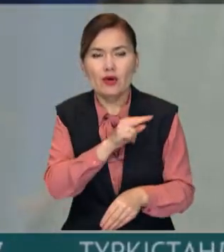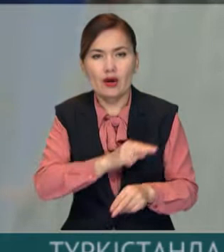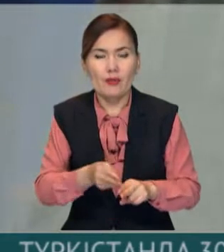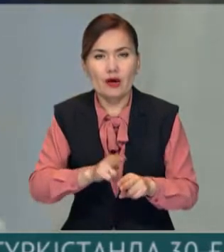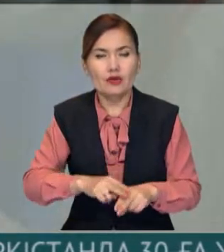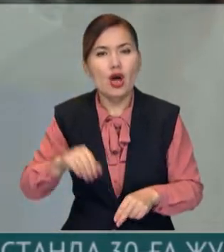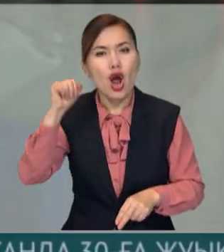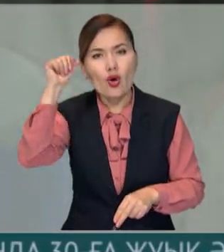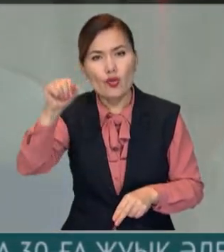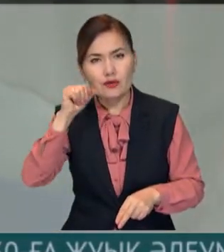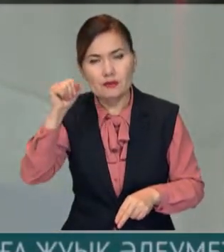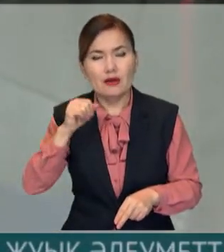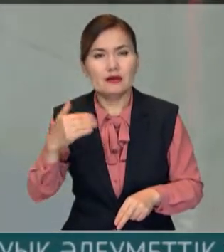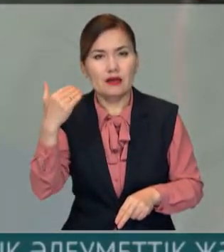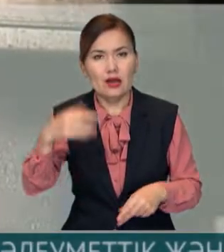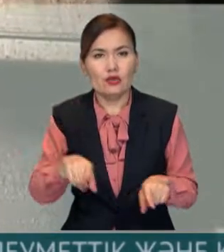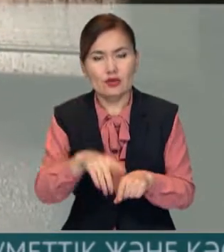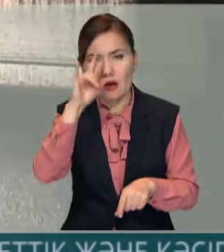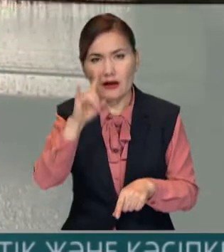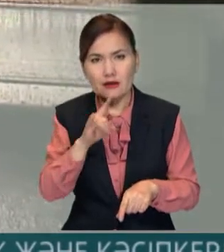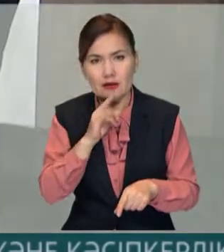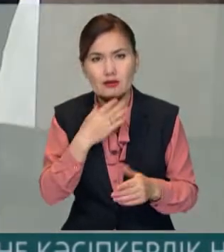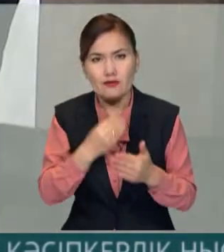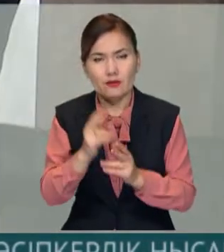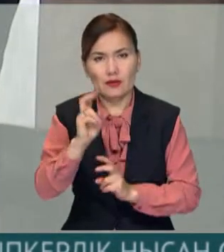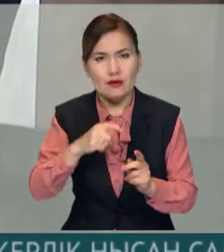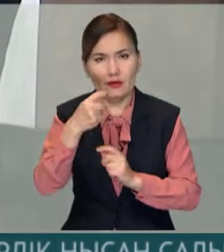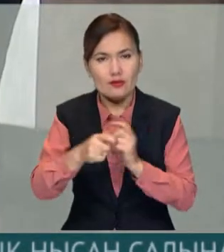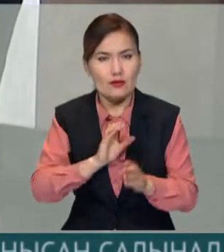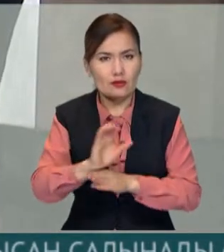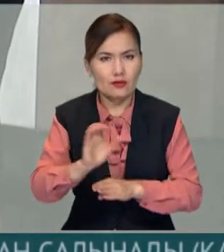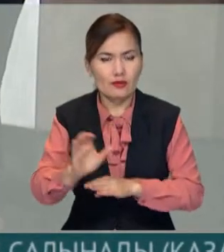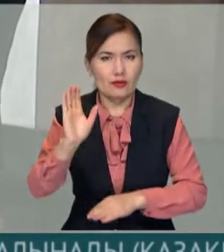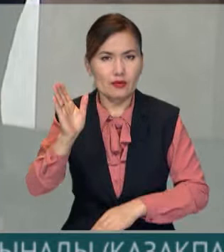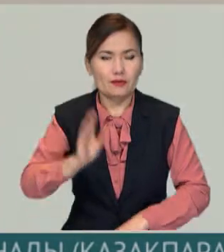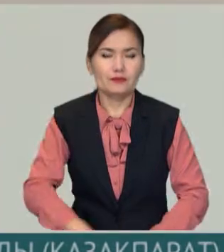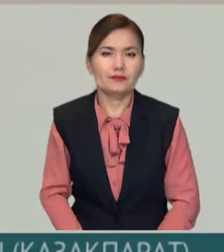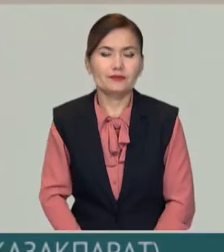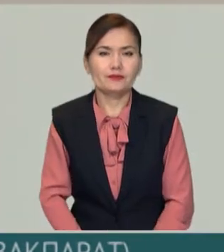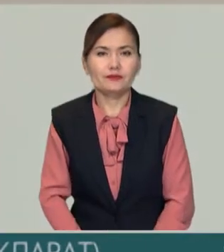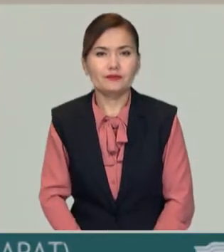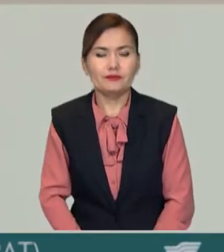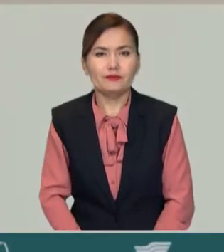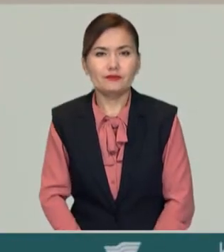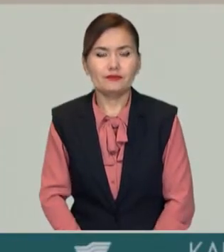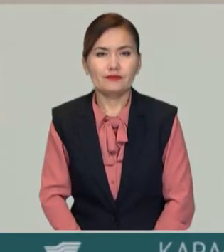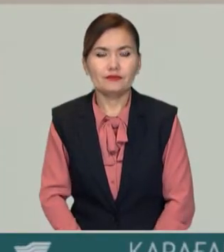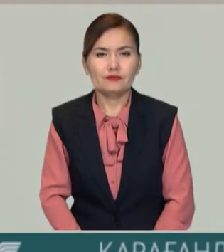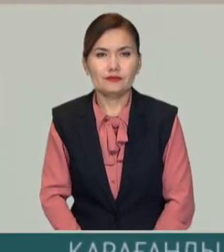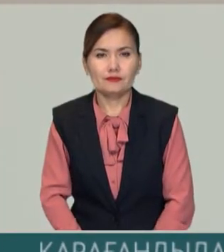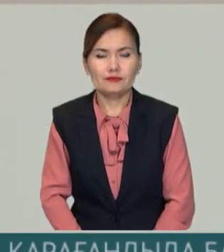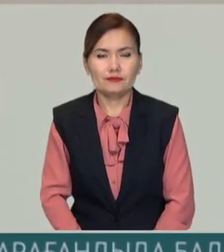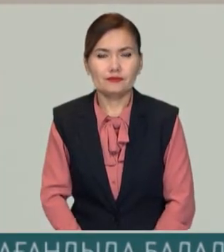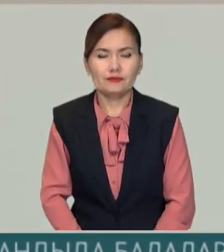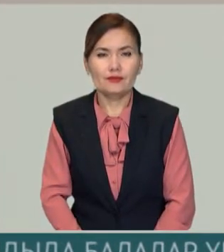өз өнімдерін Өзбекстанға ұсынып көрмек. В Узбекистане там есть государственные программы по